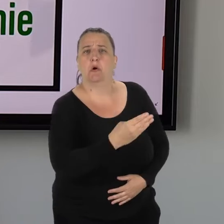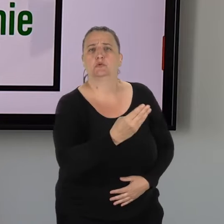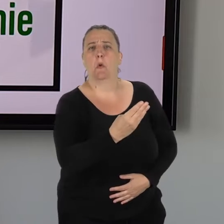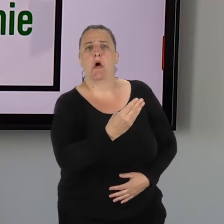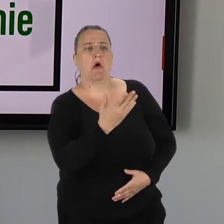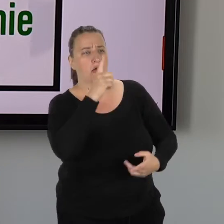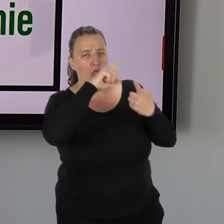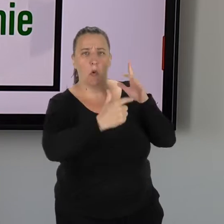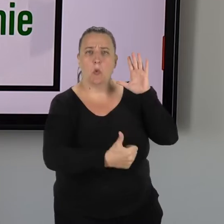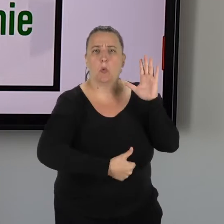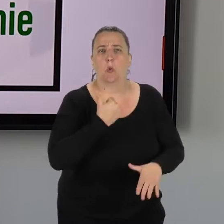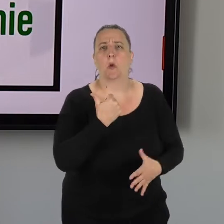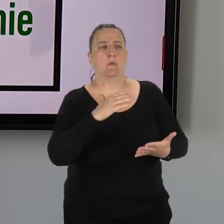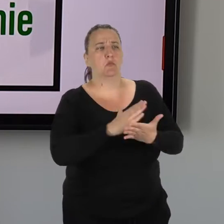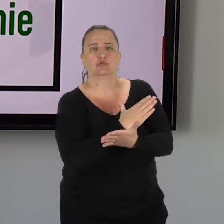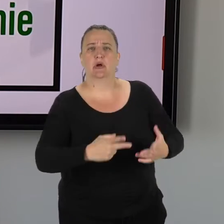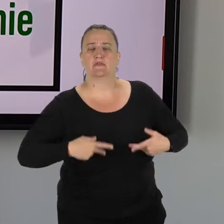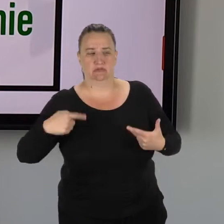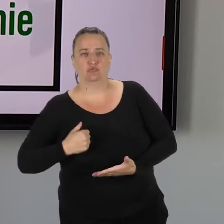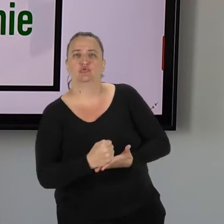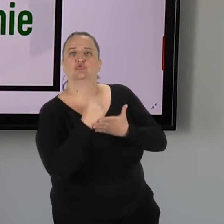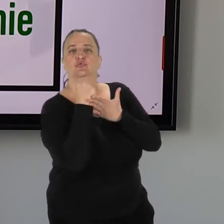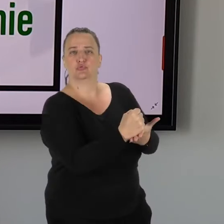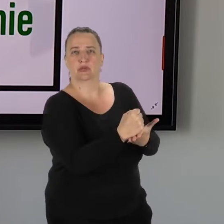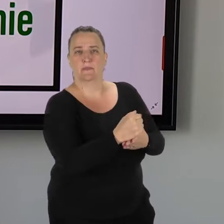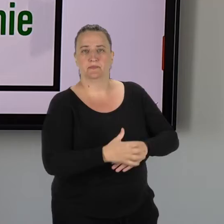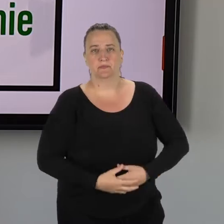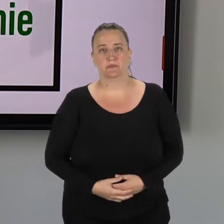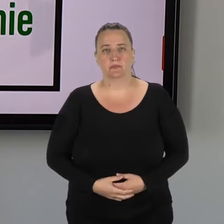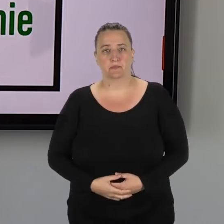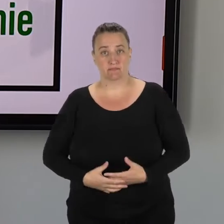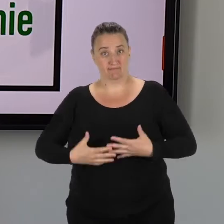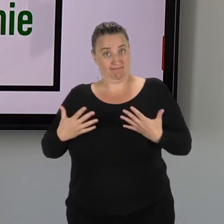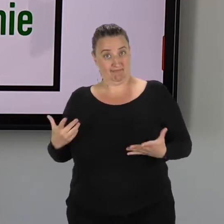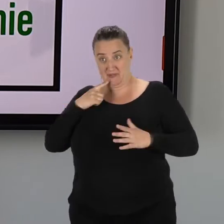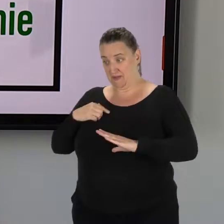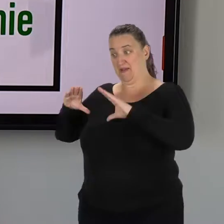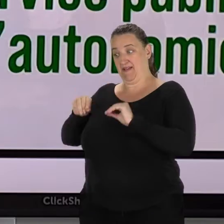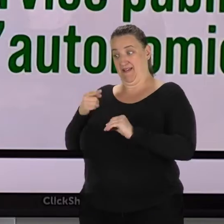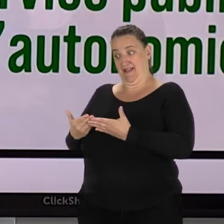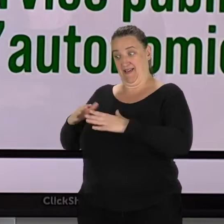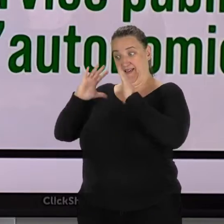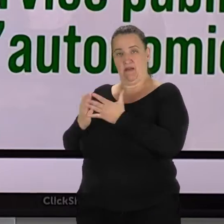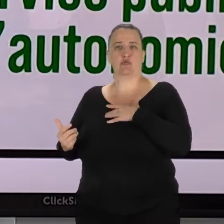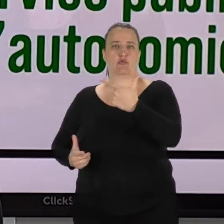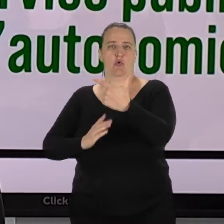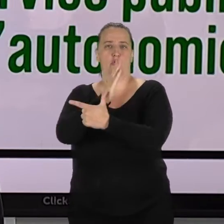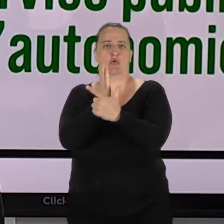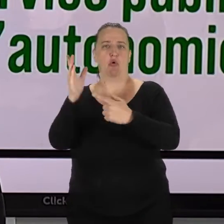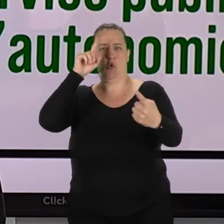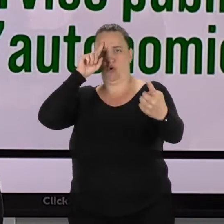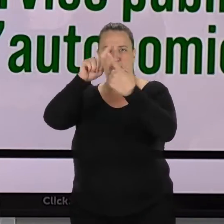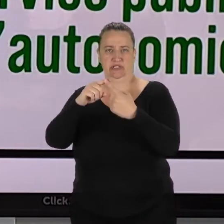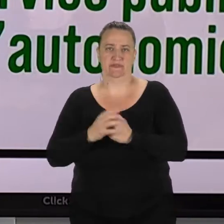constituons désormais pour répondre à leurs besoins et soutenir leur autonomie et leur projet de vie. La création d'une